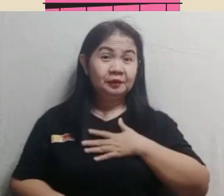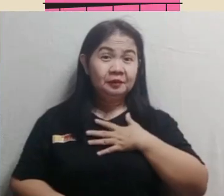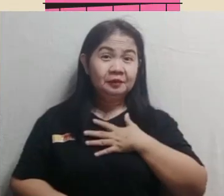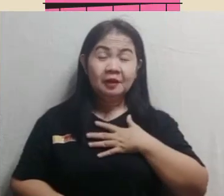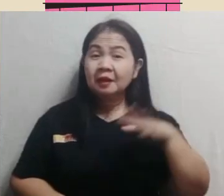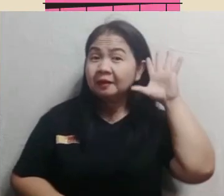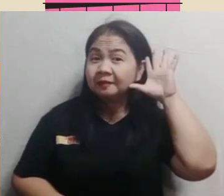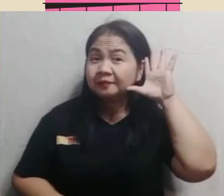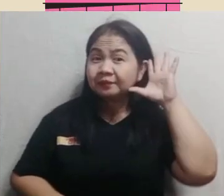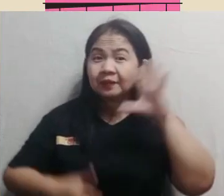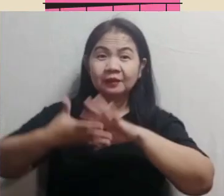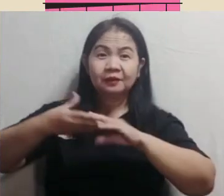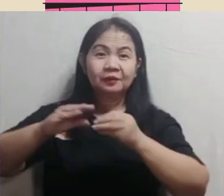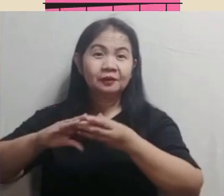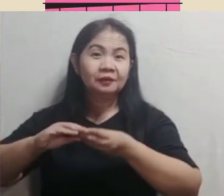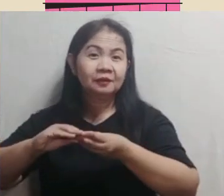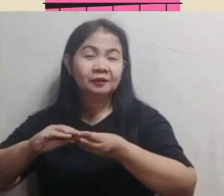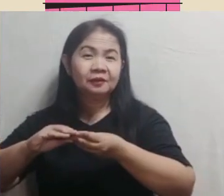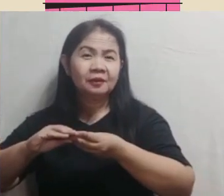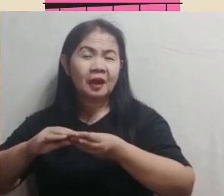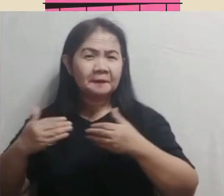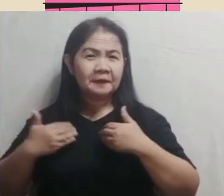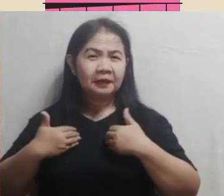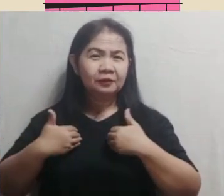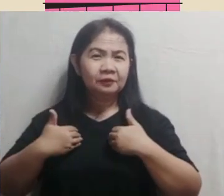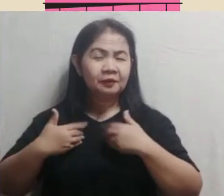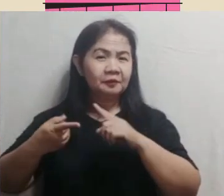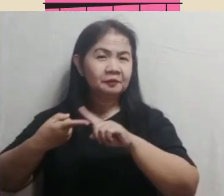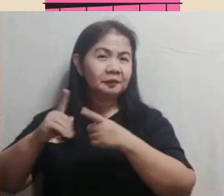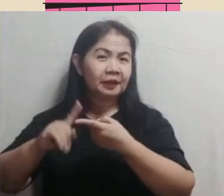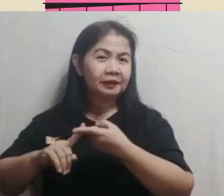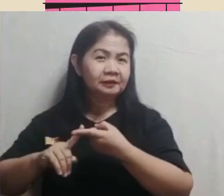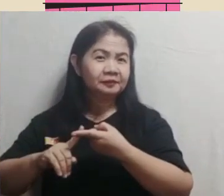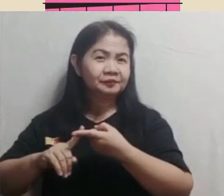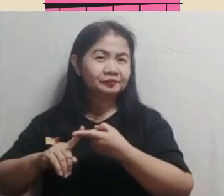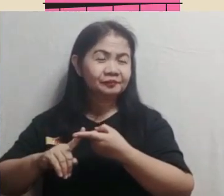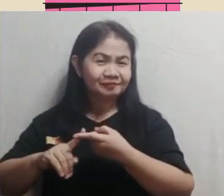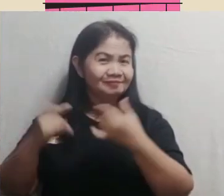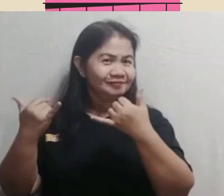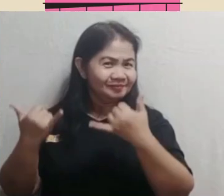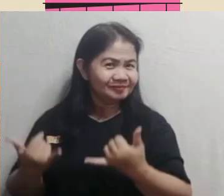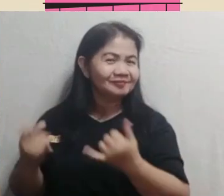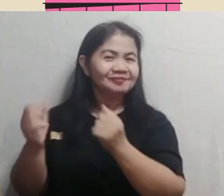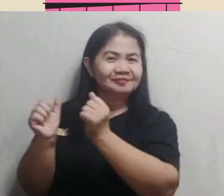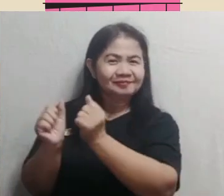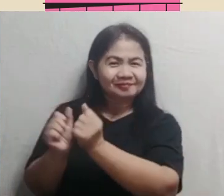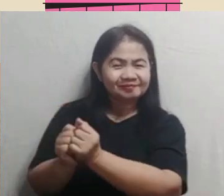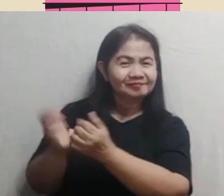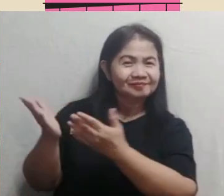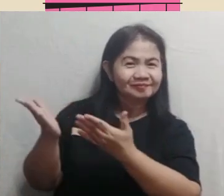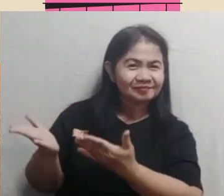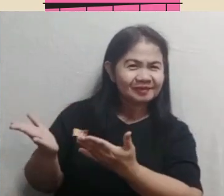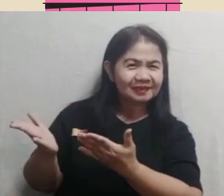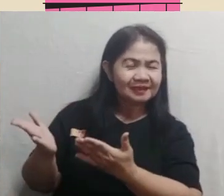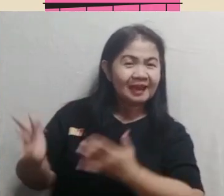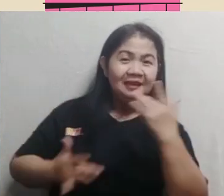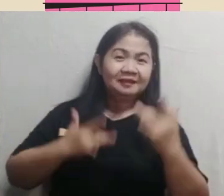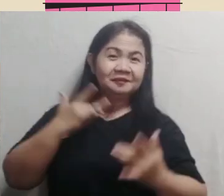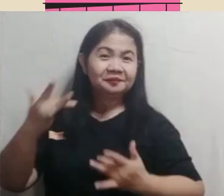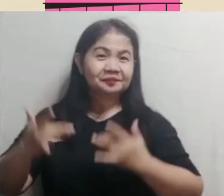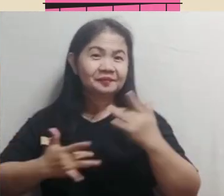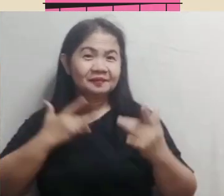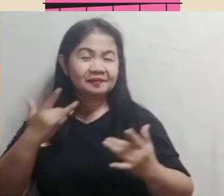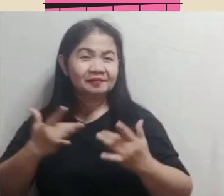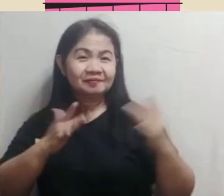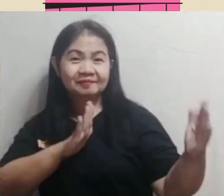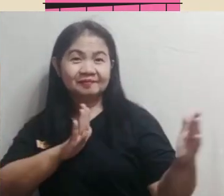Gusto mo bang makarinig ng kwento? Mayroon akong kaibigan at kasama ko siya ngayon. Excited ka bang